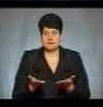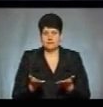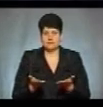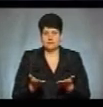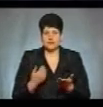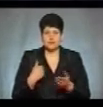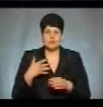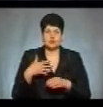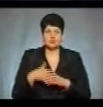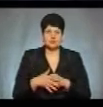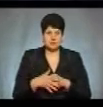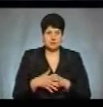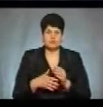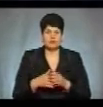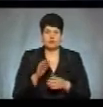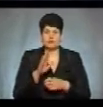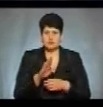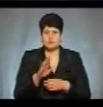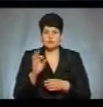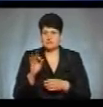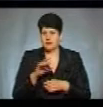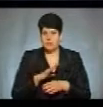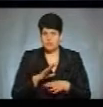розумію, Володимира Олександровича не було.